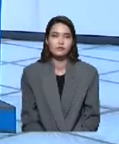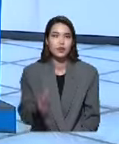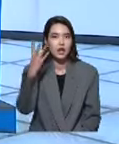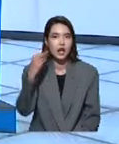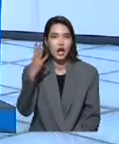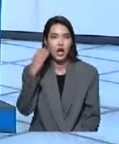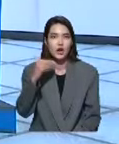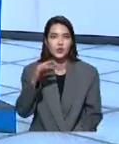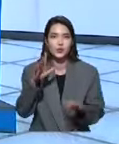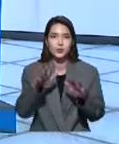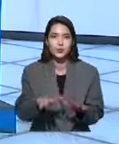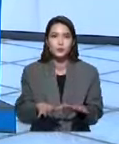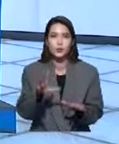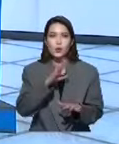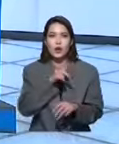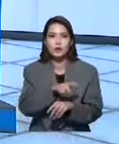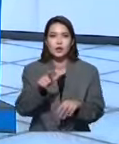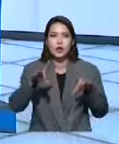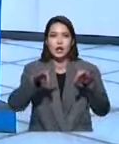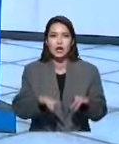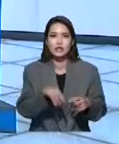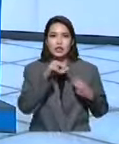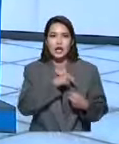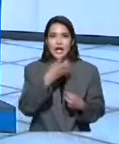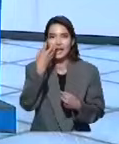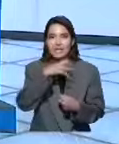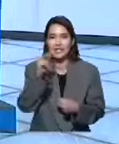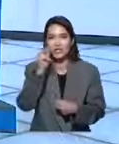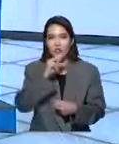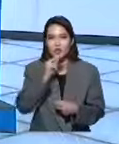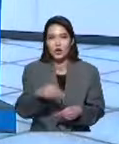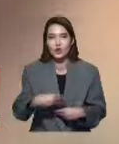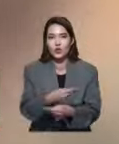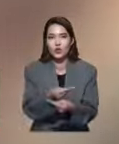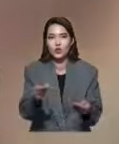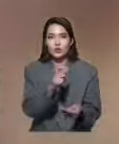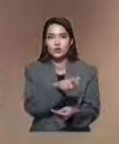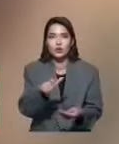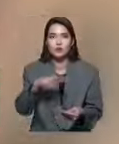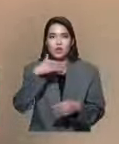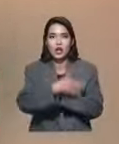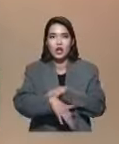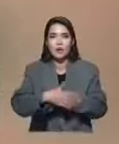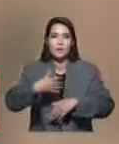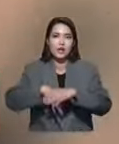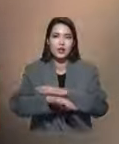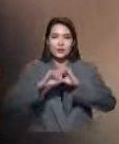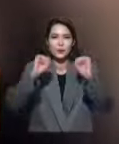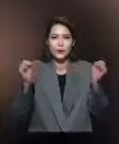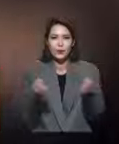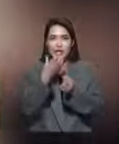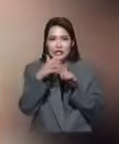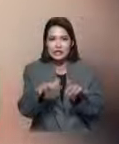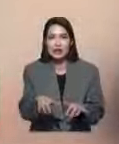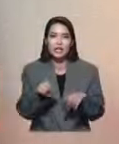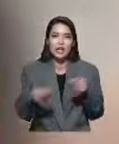Алматыда үрейленген халыққа мейрамхана қызметкерлері ыстық шай үлестірді. Жұрттың көбі көшеге желең шыққан. Аязды түні бойы жылыту үшін